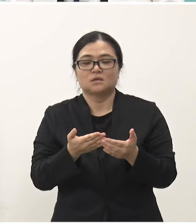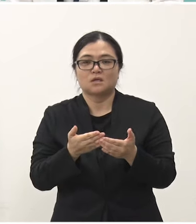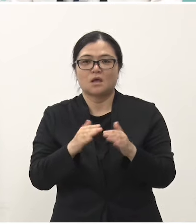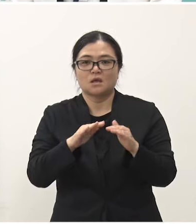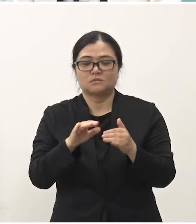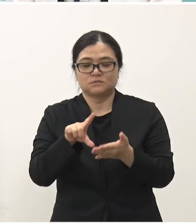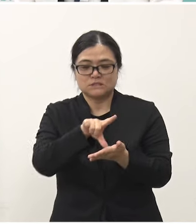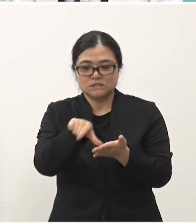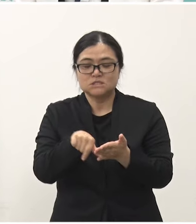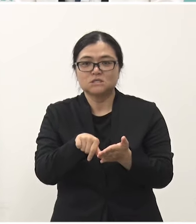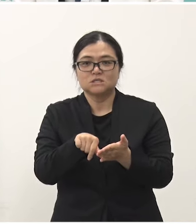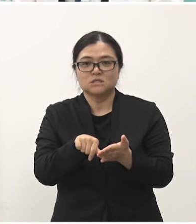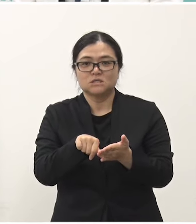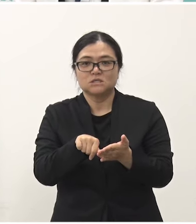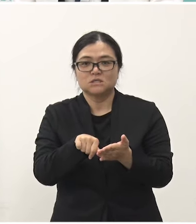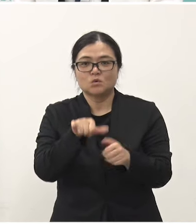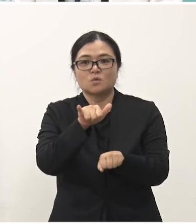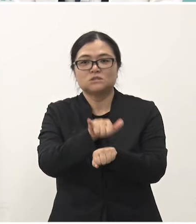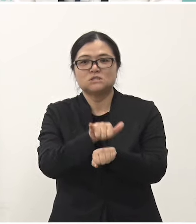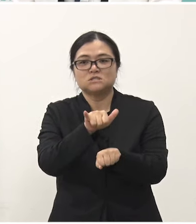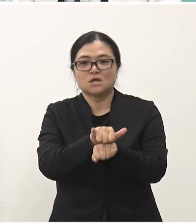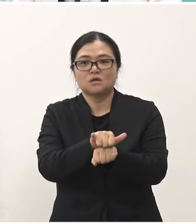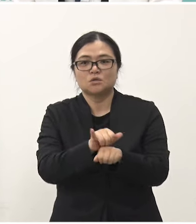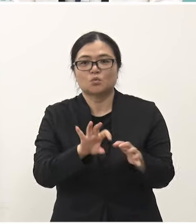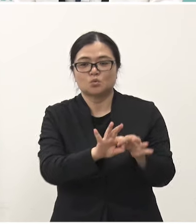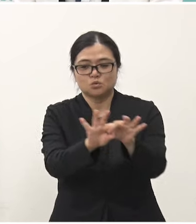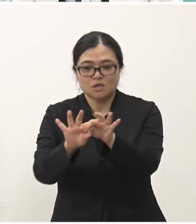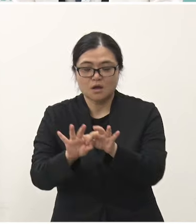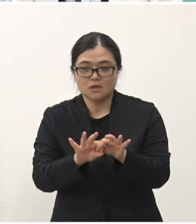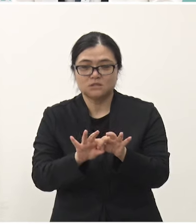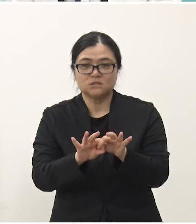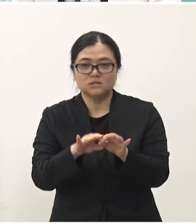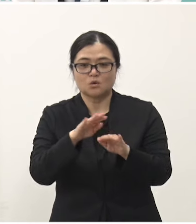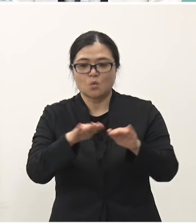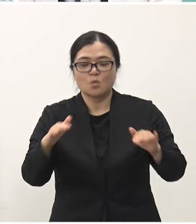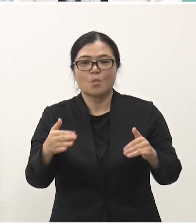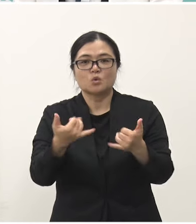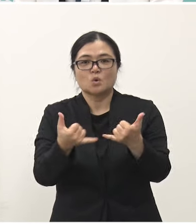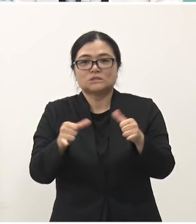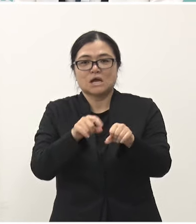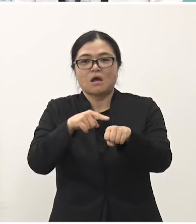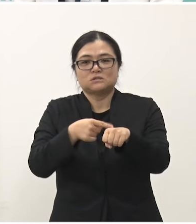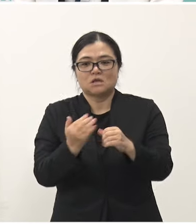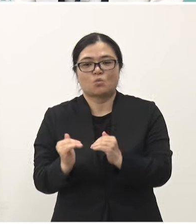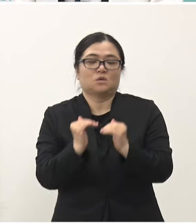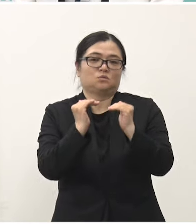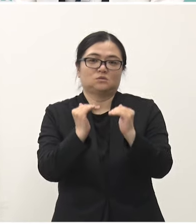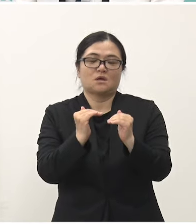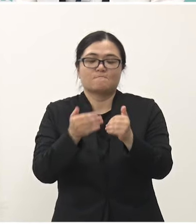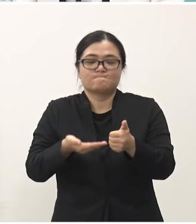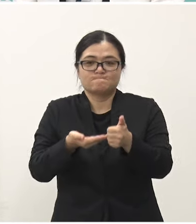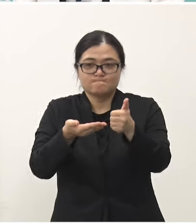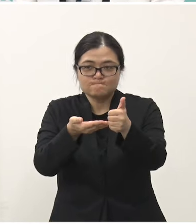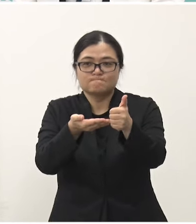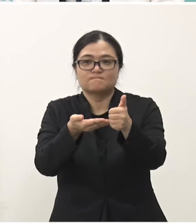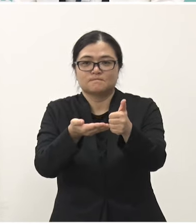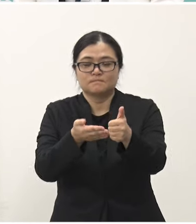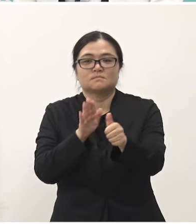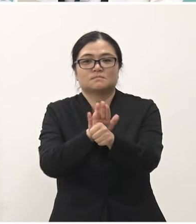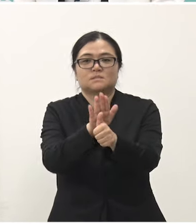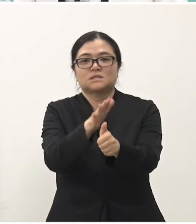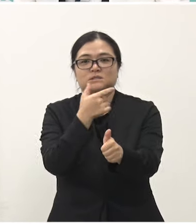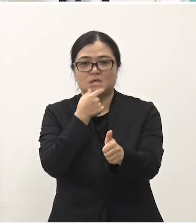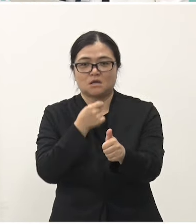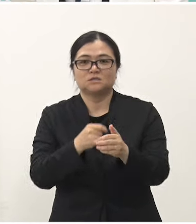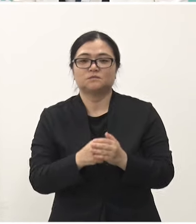地域人材との関わりを通じた児童の社会性の育成にもつなげてまいりますえダバ児童学童クラブ